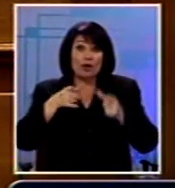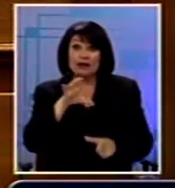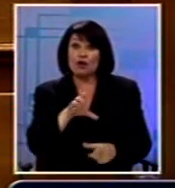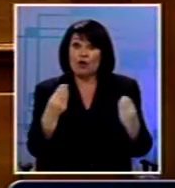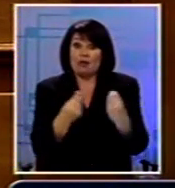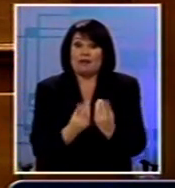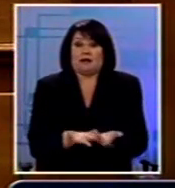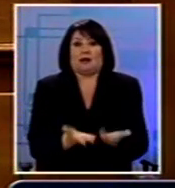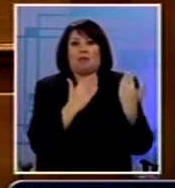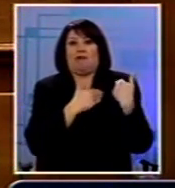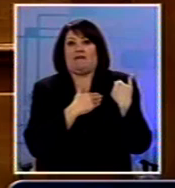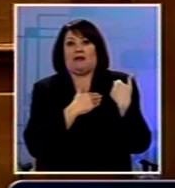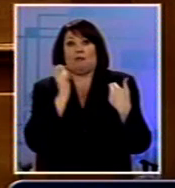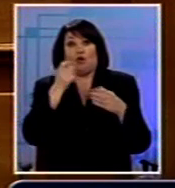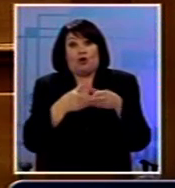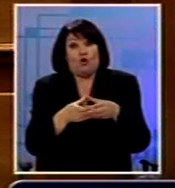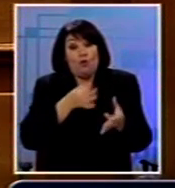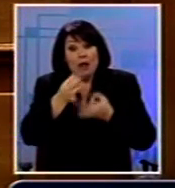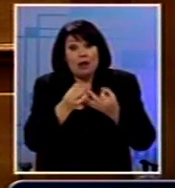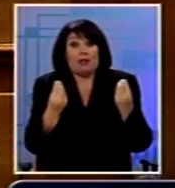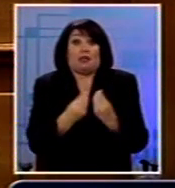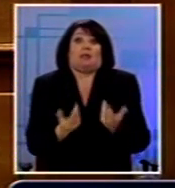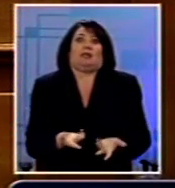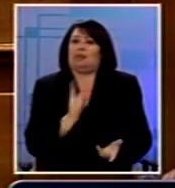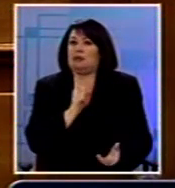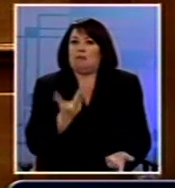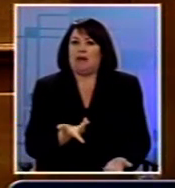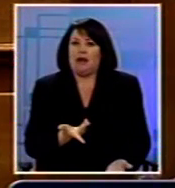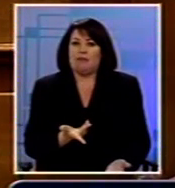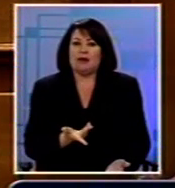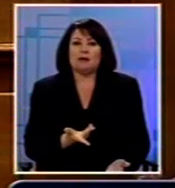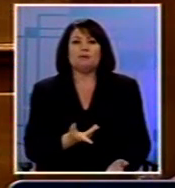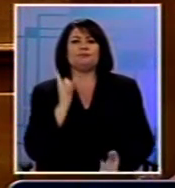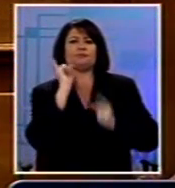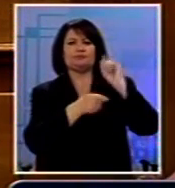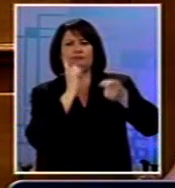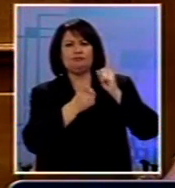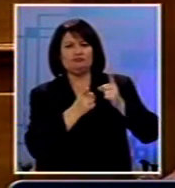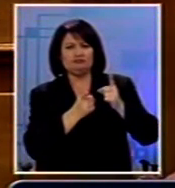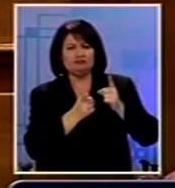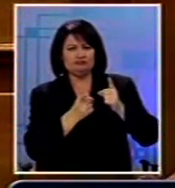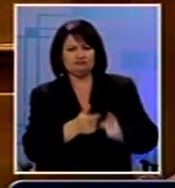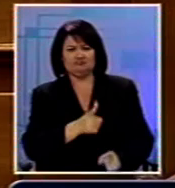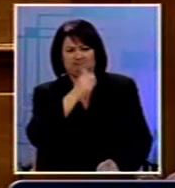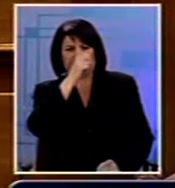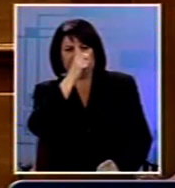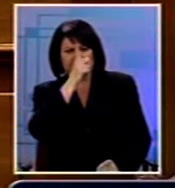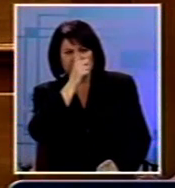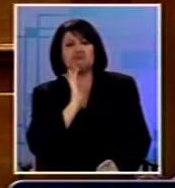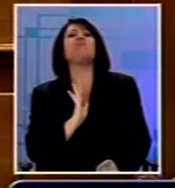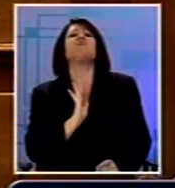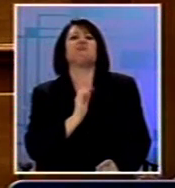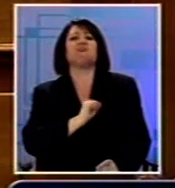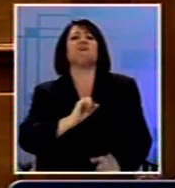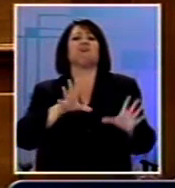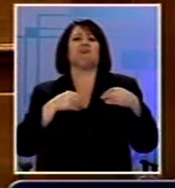χώρα από υπεύθυνα δημοκρατικά κόμματα. Και την ίδια στιγμή δεν ανέχεστε καμιά κριτική στην αμετροέπειά σας. Και αυτό είναι που φοβίζει τον